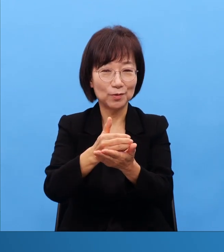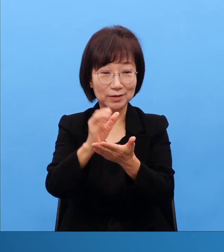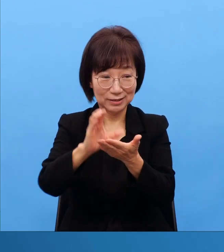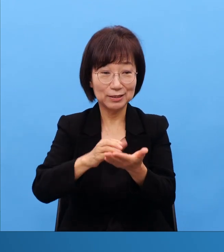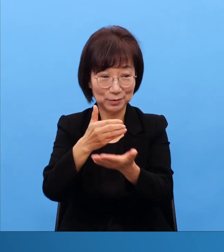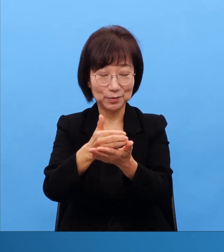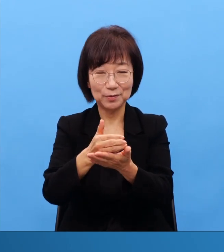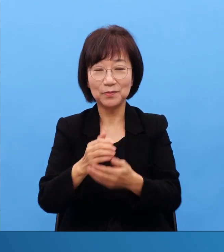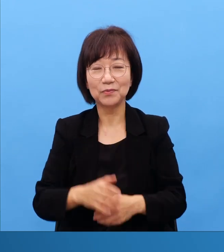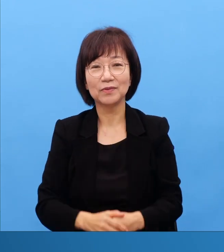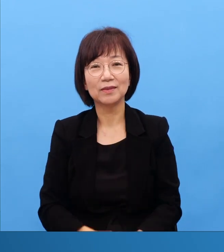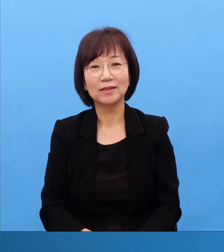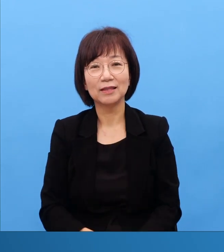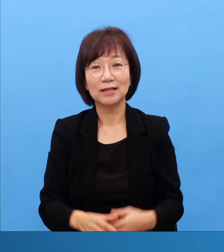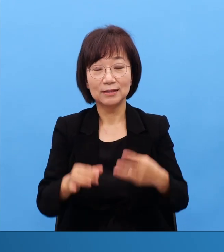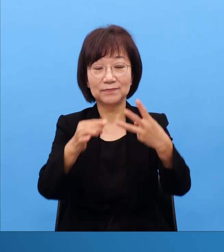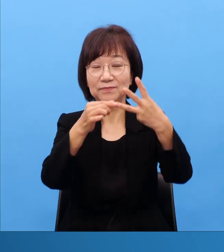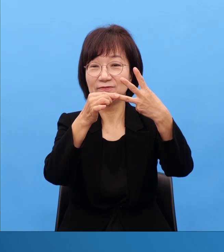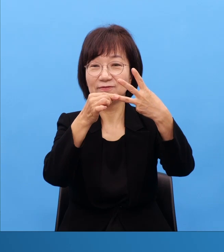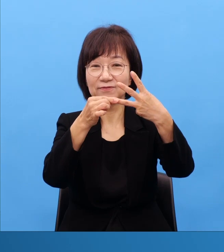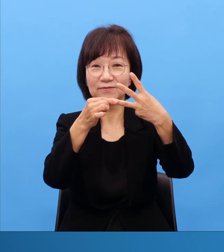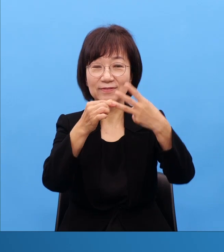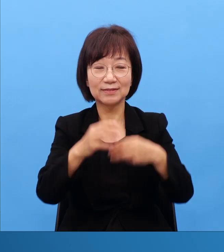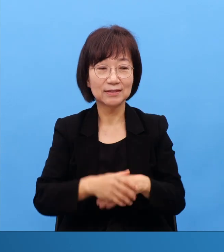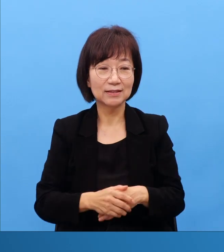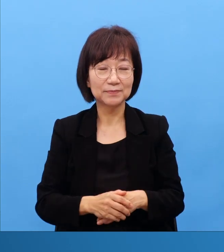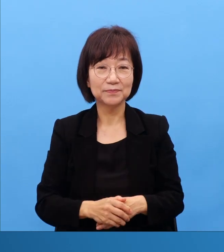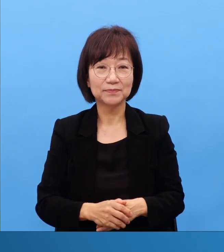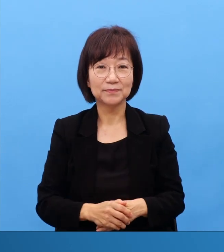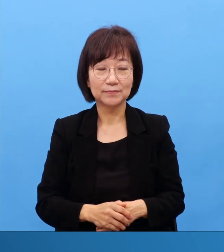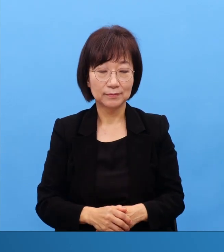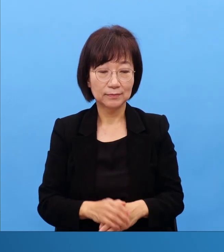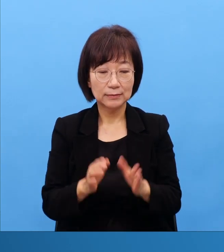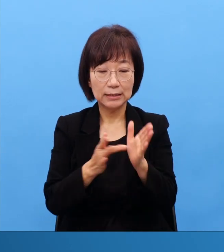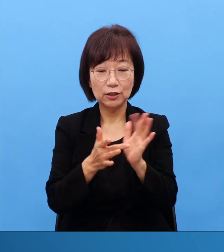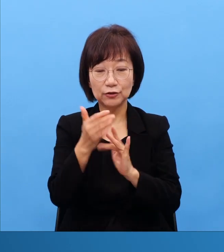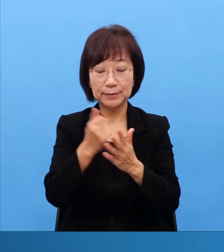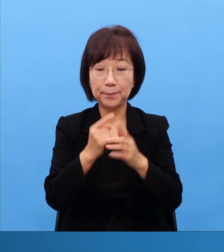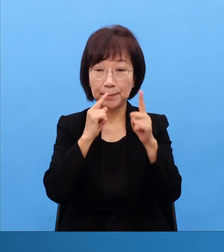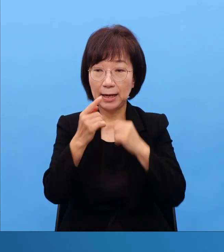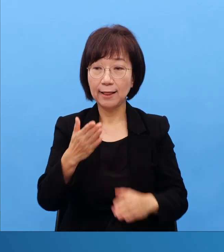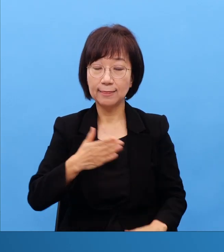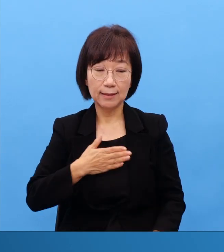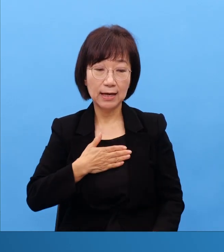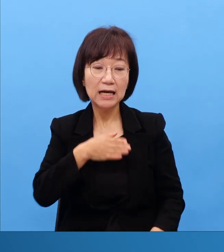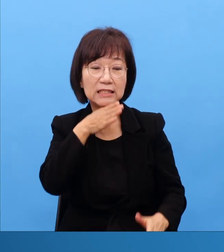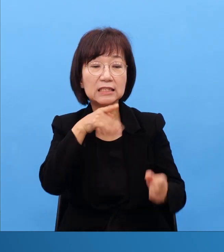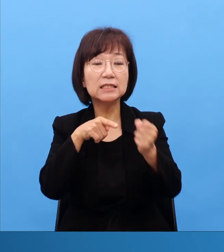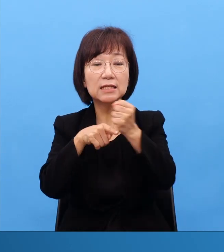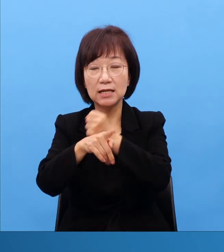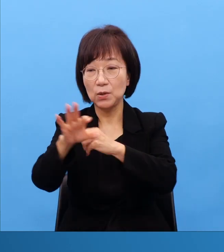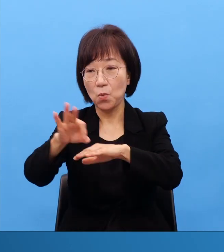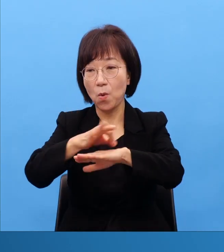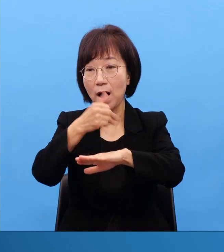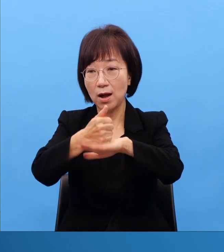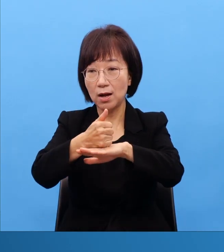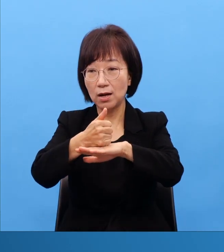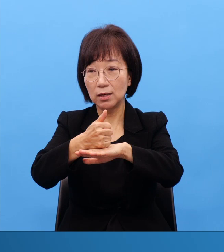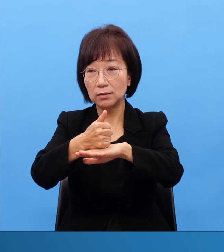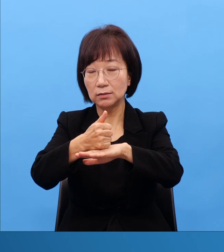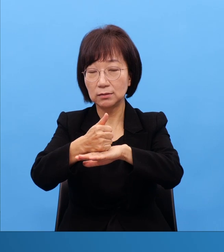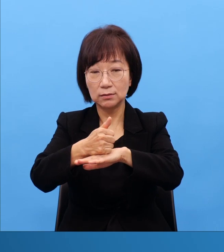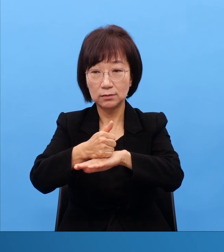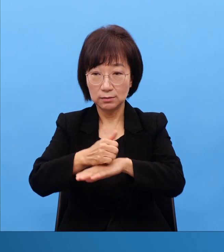most important part is number three. 나는 진리의 왕이다 그랬어요. He says, I am the king of truth. 진리는 바뀌지 않습니다. The truth does